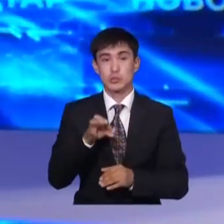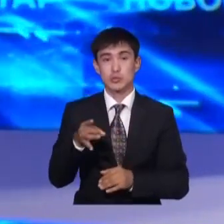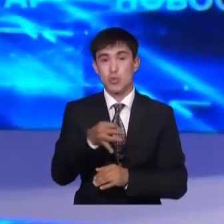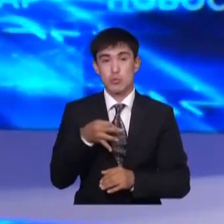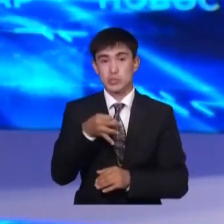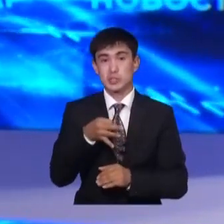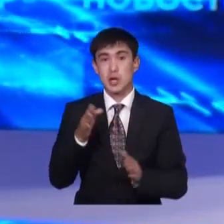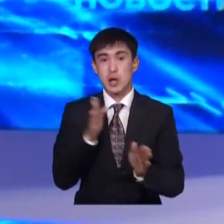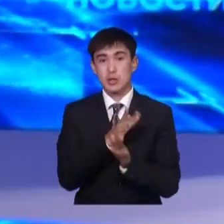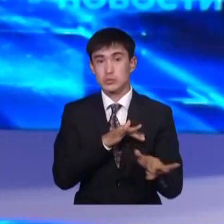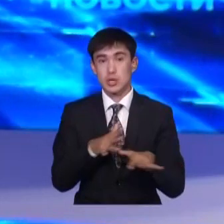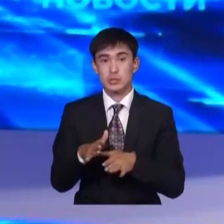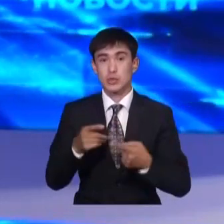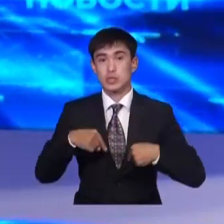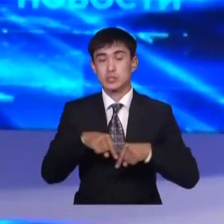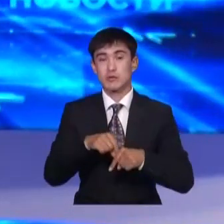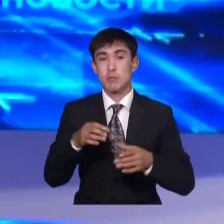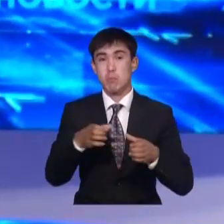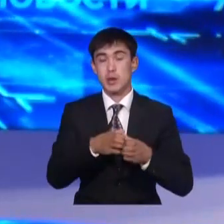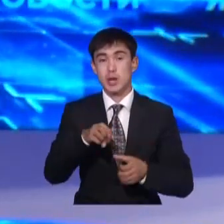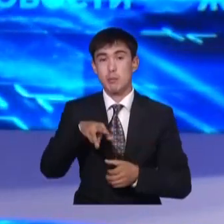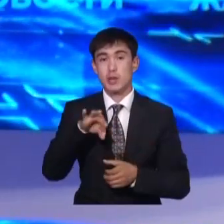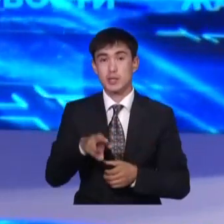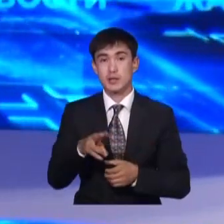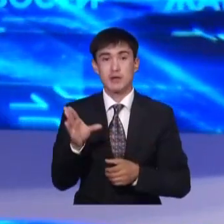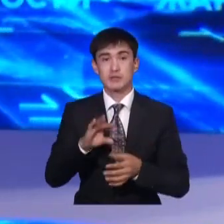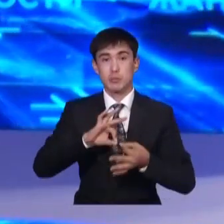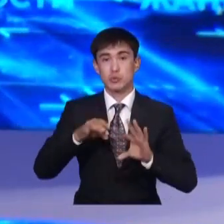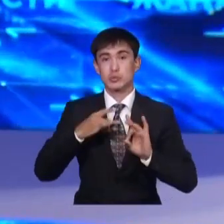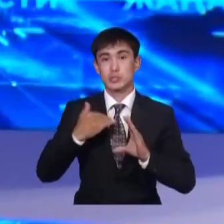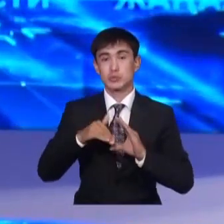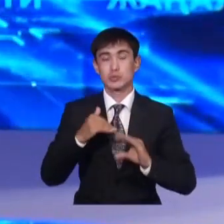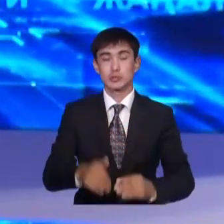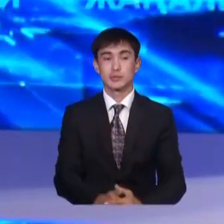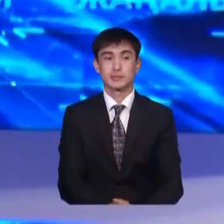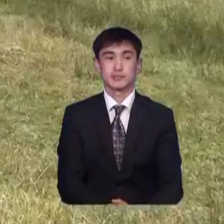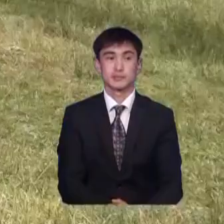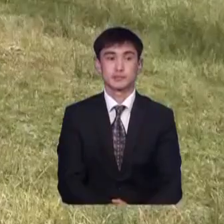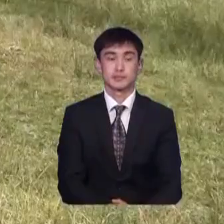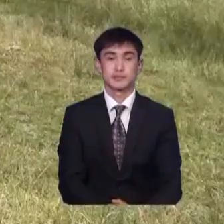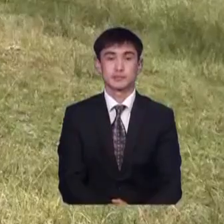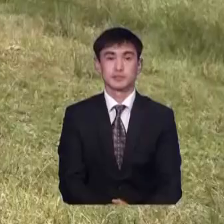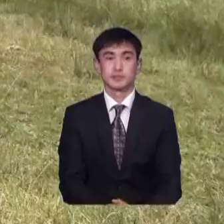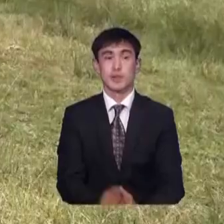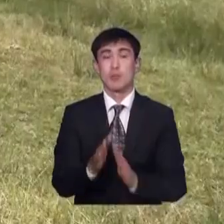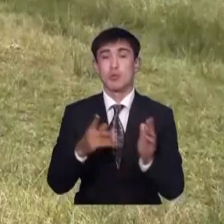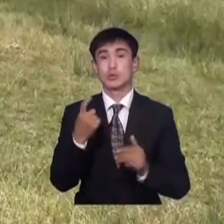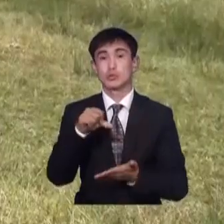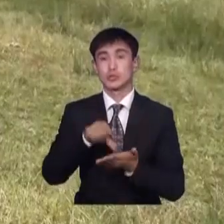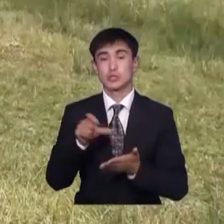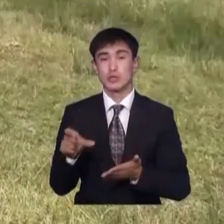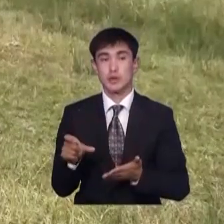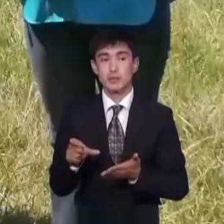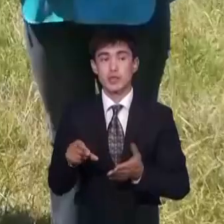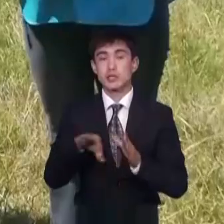Алматинской области экологическую акцию организовала партия «Аманат». Все подробности в сюжете. Более 100 участников,